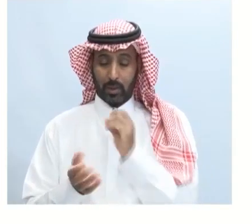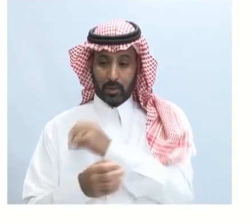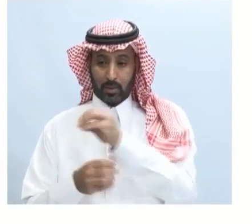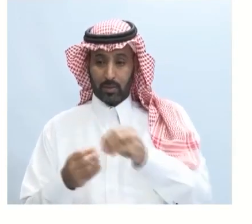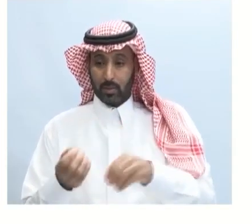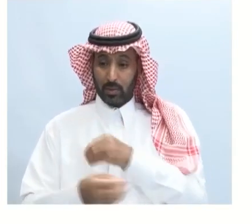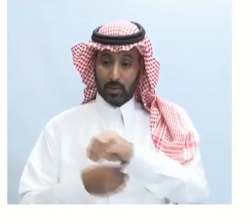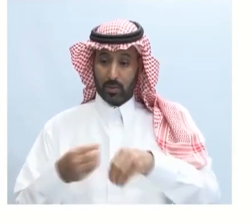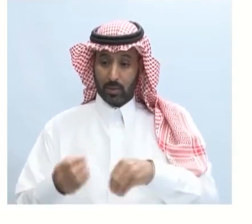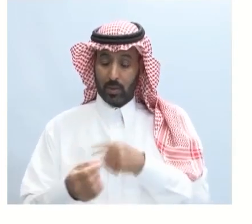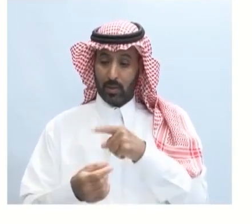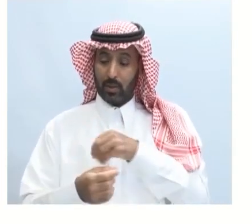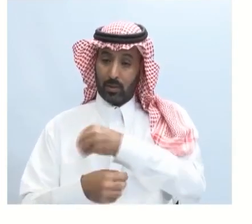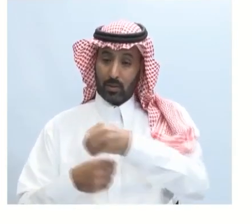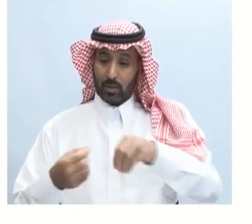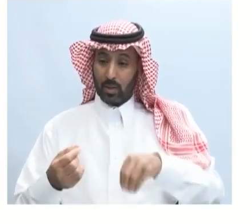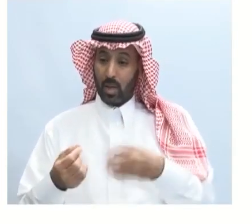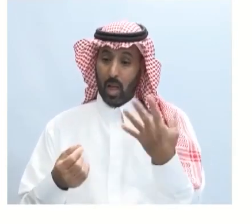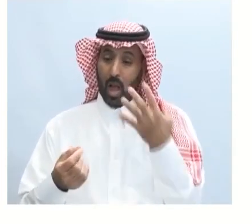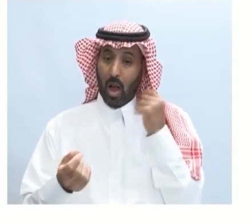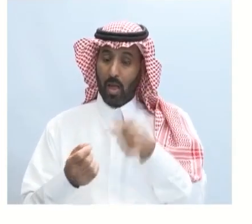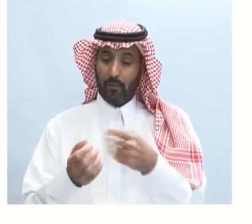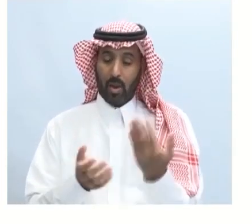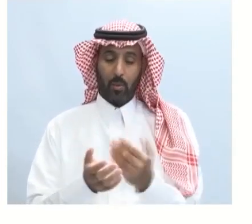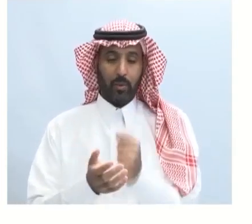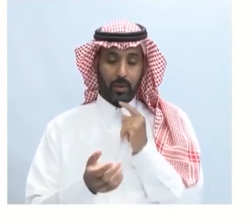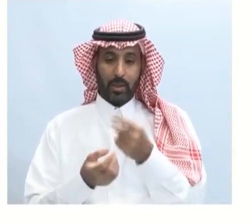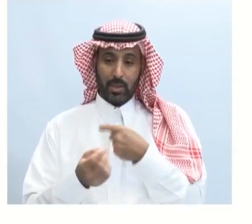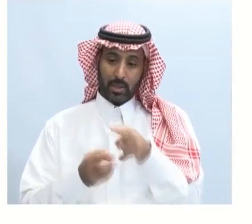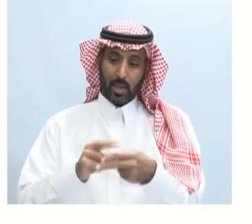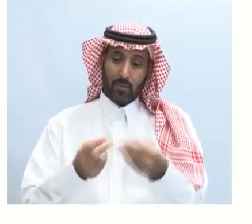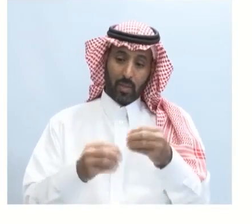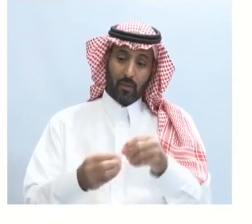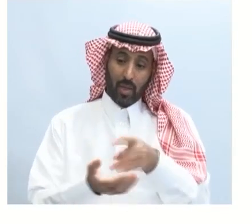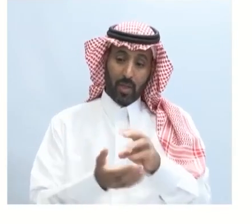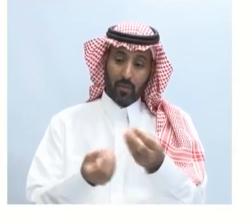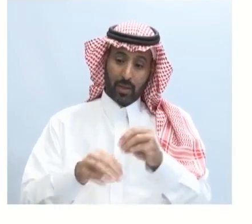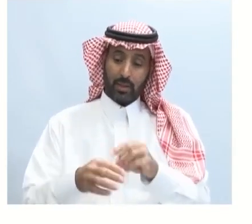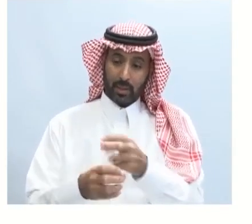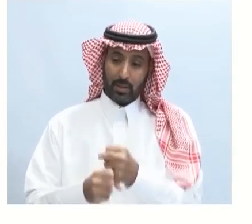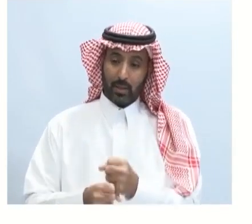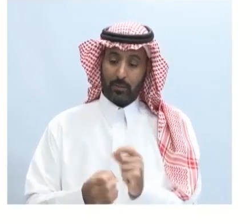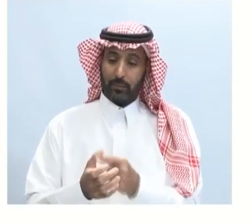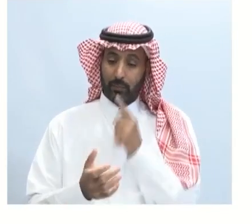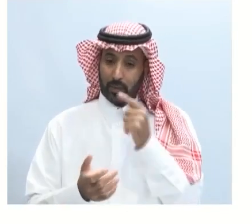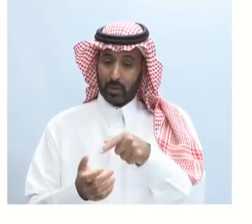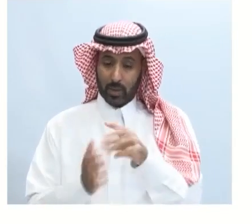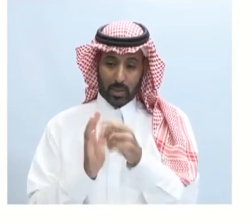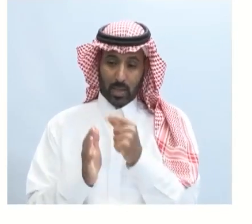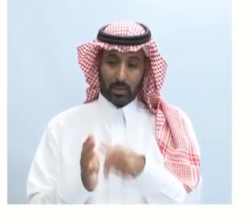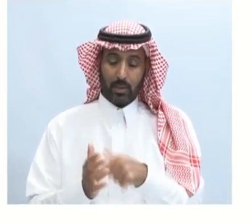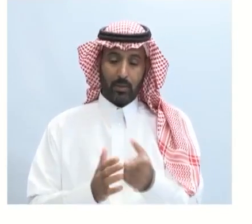تفاعلات المركبات العضويه الى احد الانواع الخمسه وهو الهدف الاول الاستبدال الاضافه الحذف الاكسده والاختزال سيكون عنوان درسنا لهذا